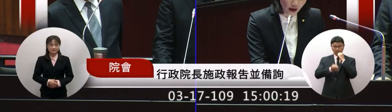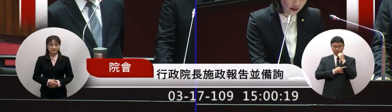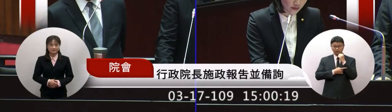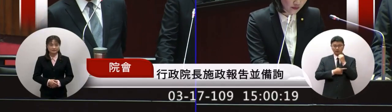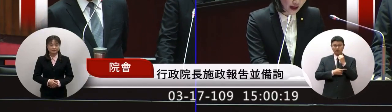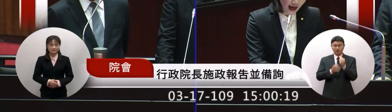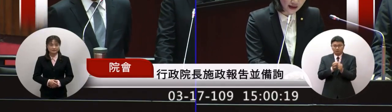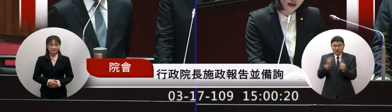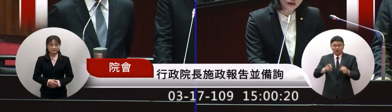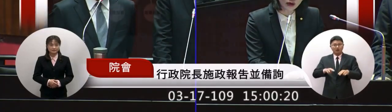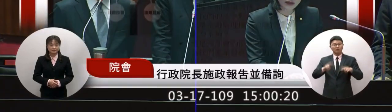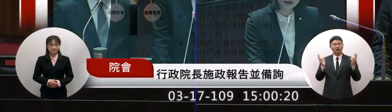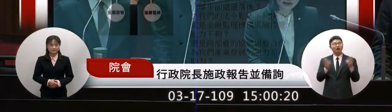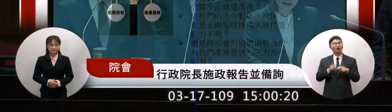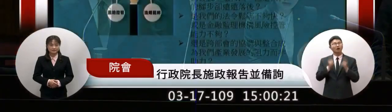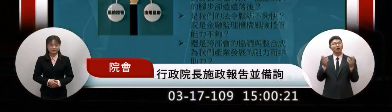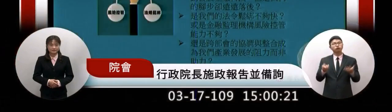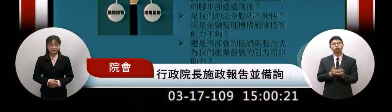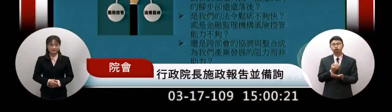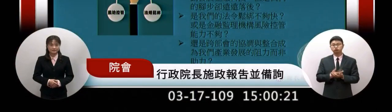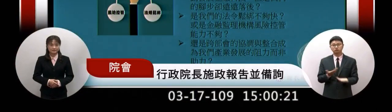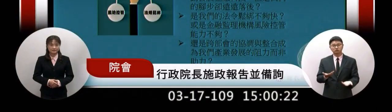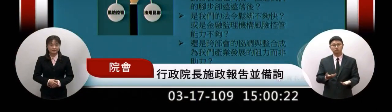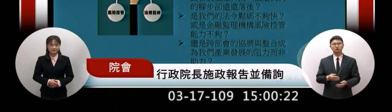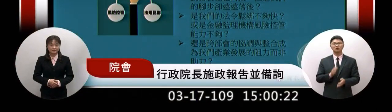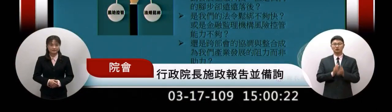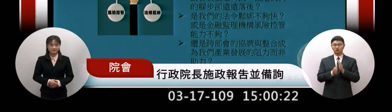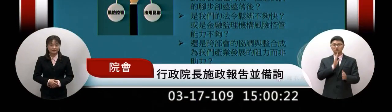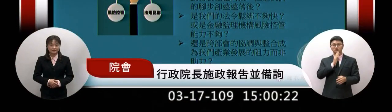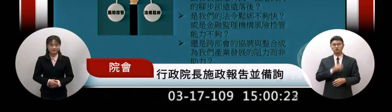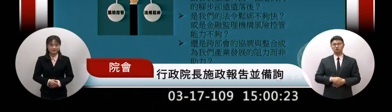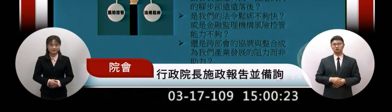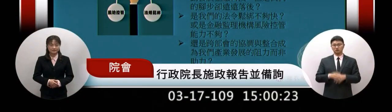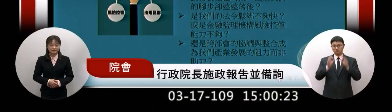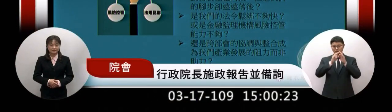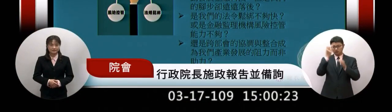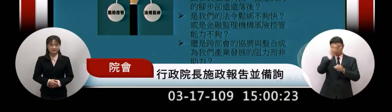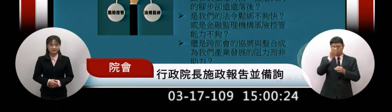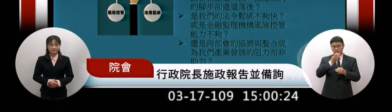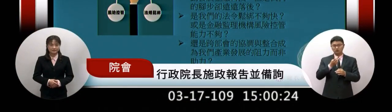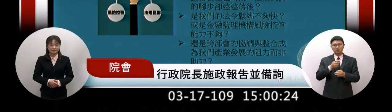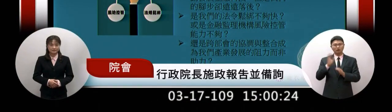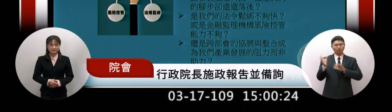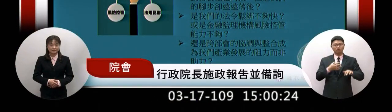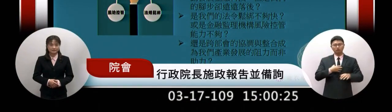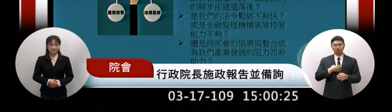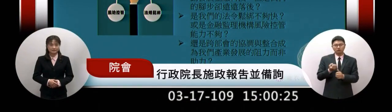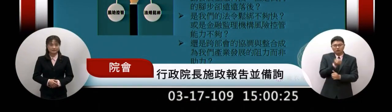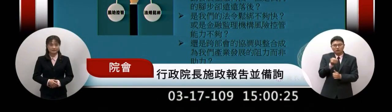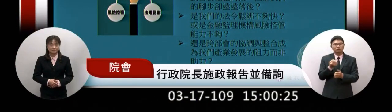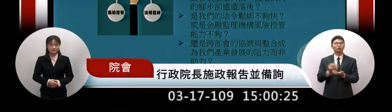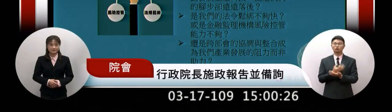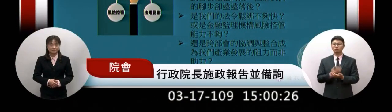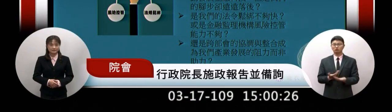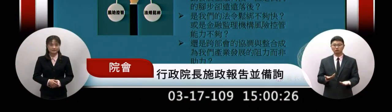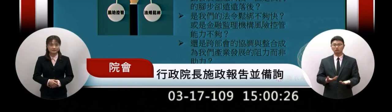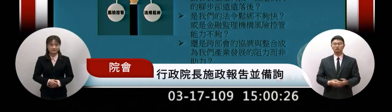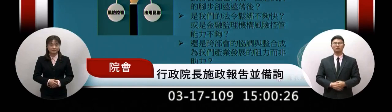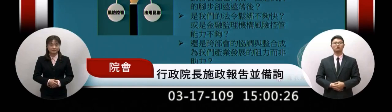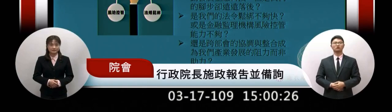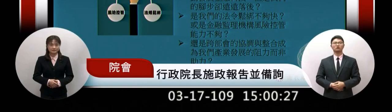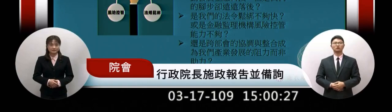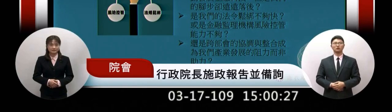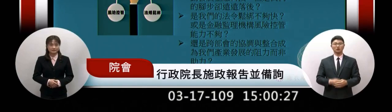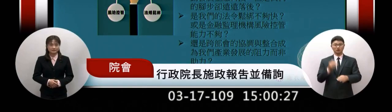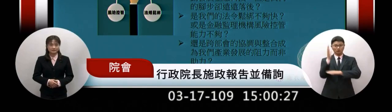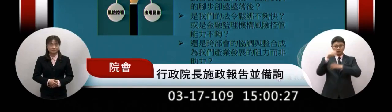够快，还是我们金融监理机构风险控管的能力不够，还是跨